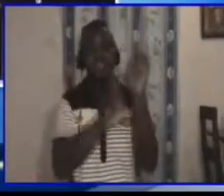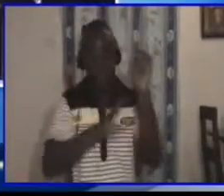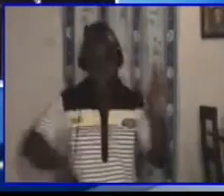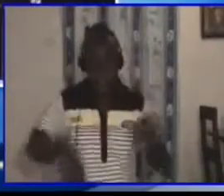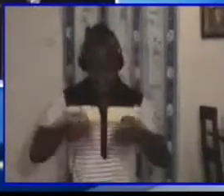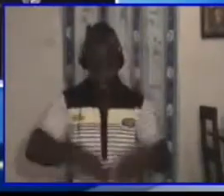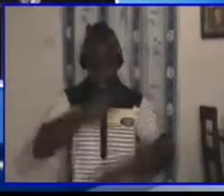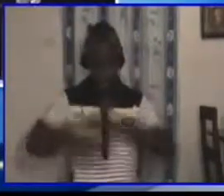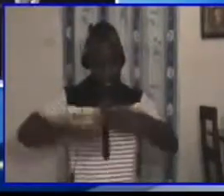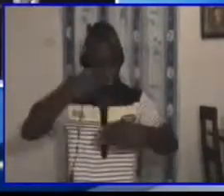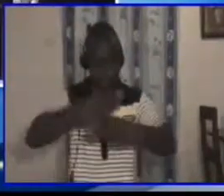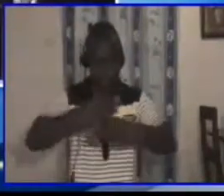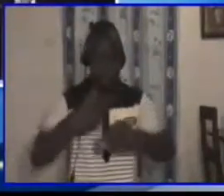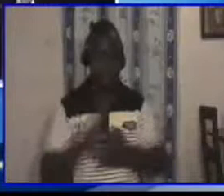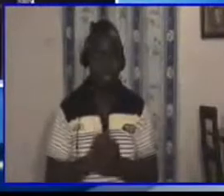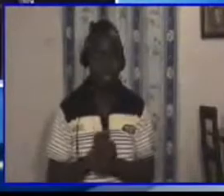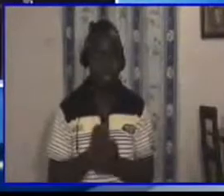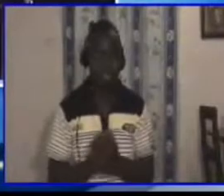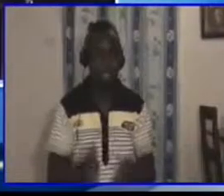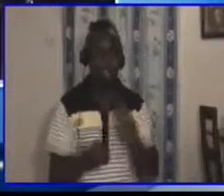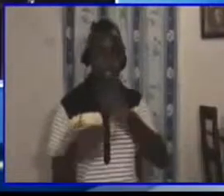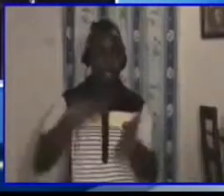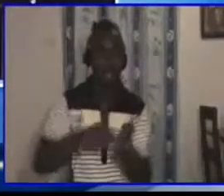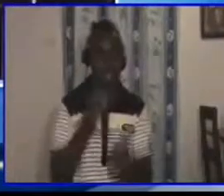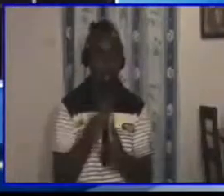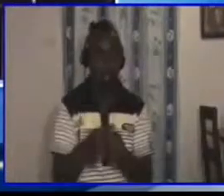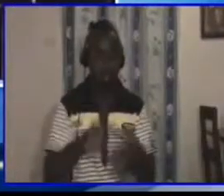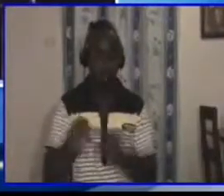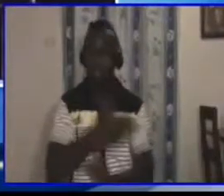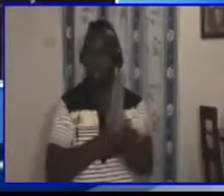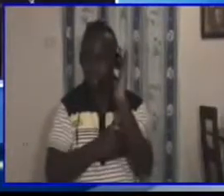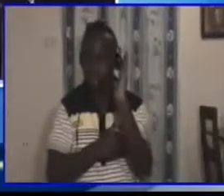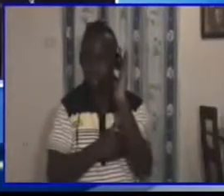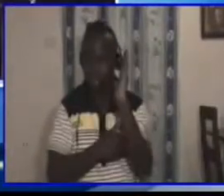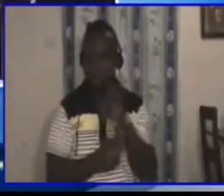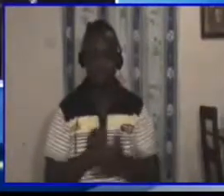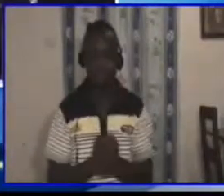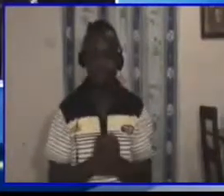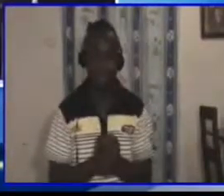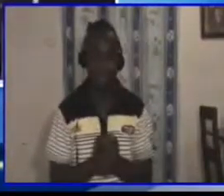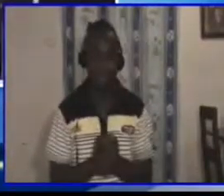ma noi non rappresentiamo una certa chiesa